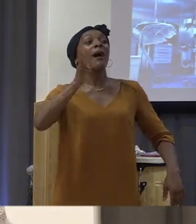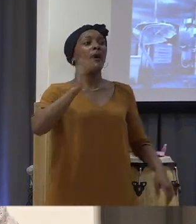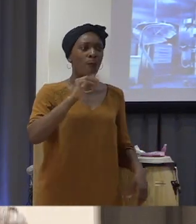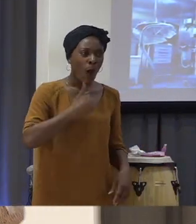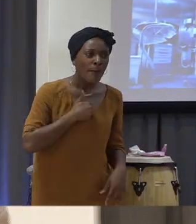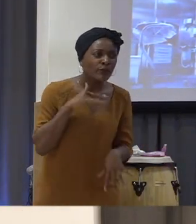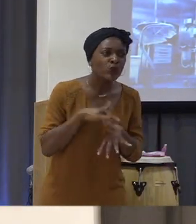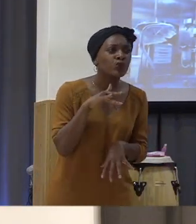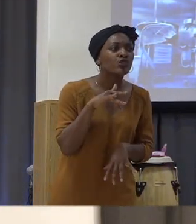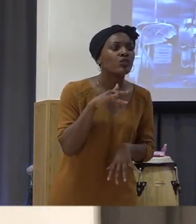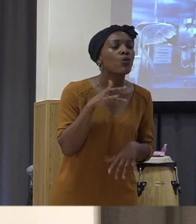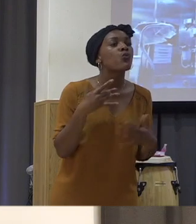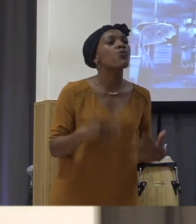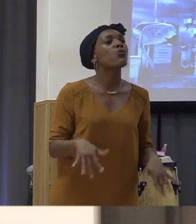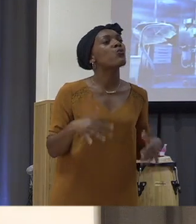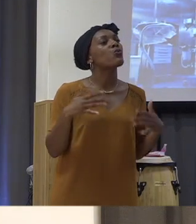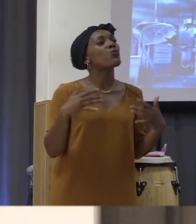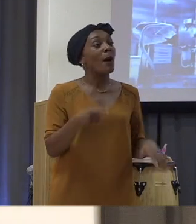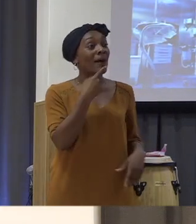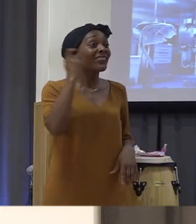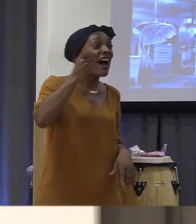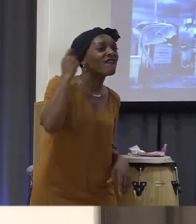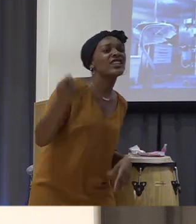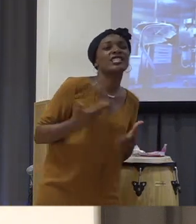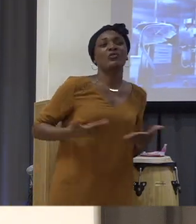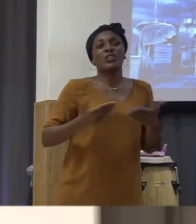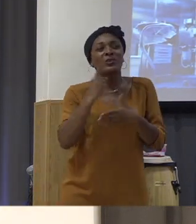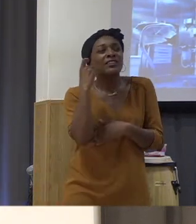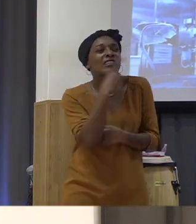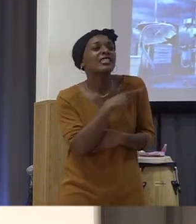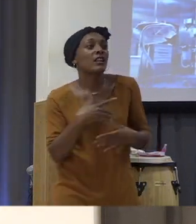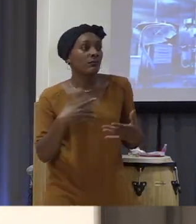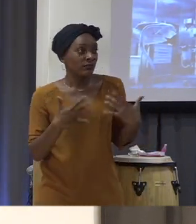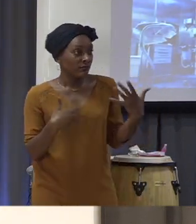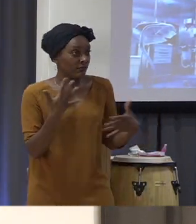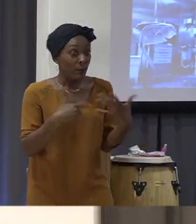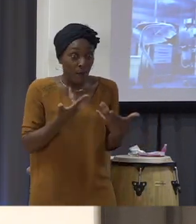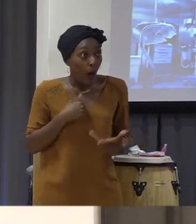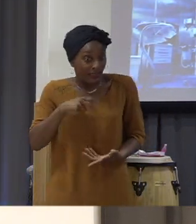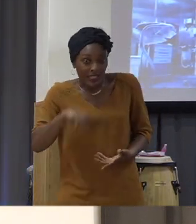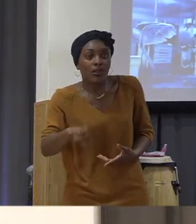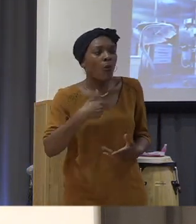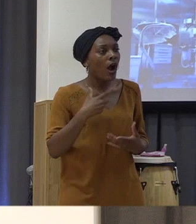autre chose. Là, je parlais de la mise à l'épreuve de David. Eh oui, mais là, ça devenait concret, là.